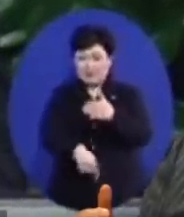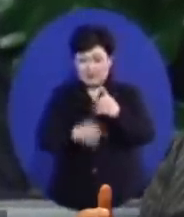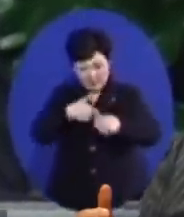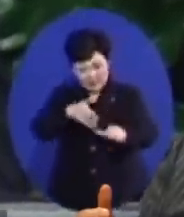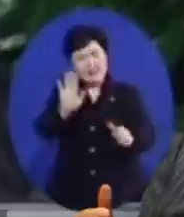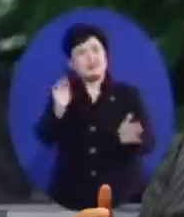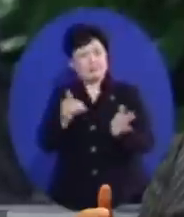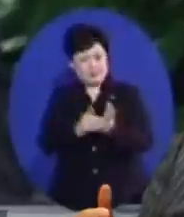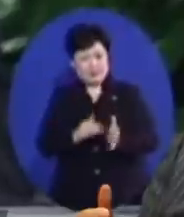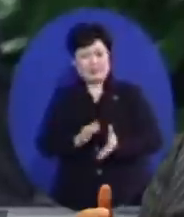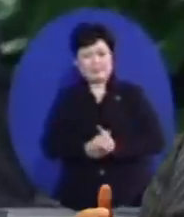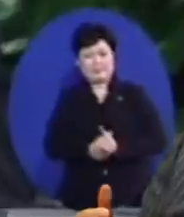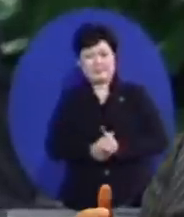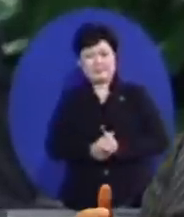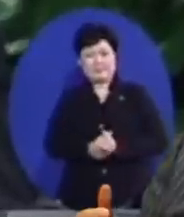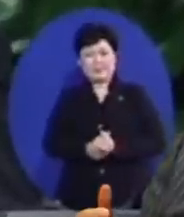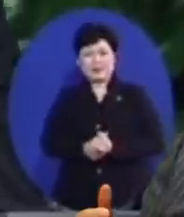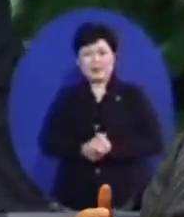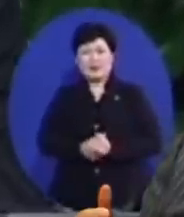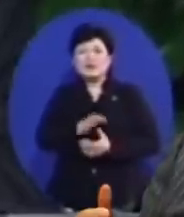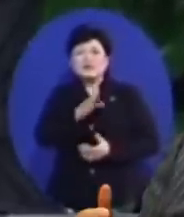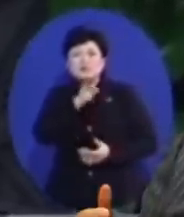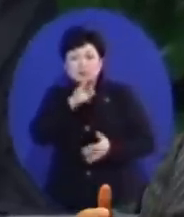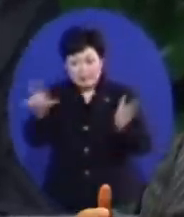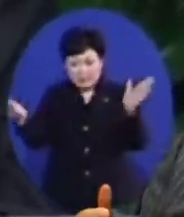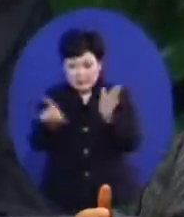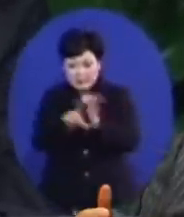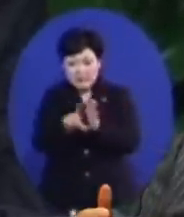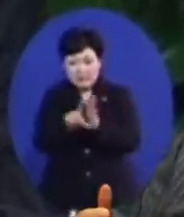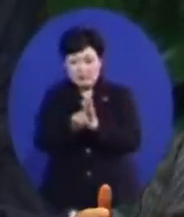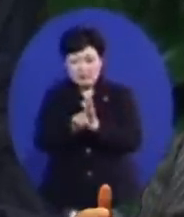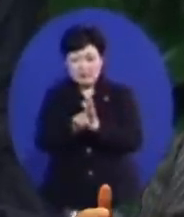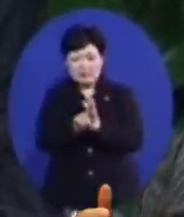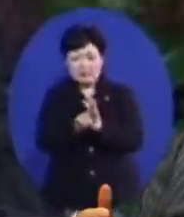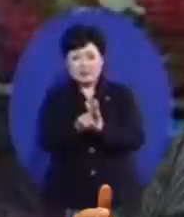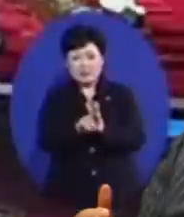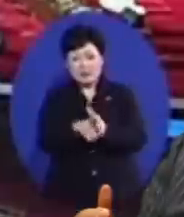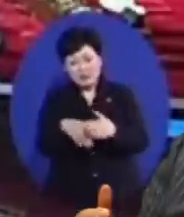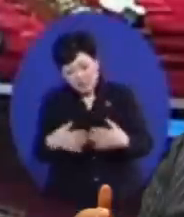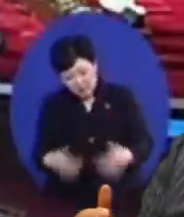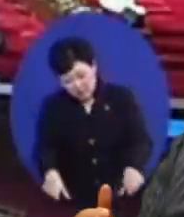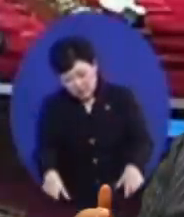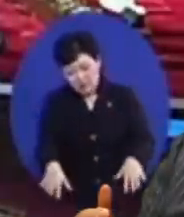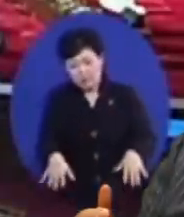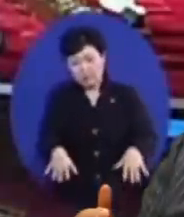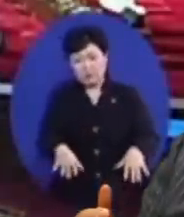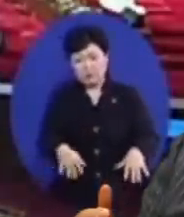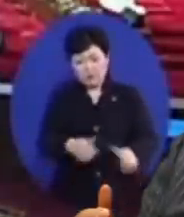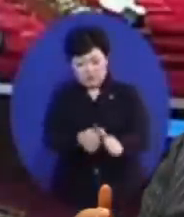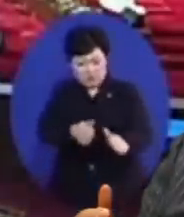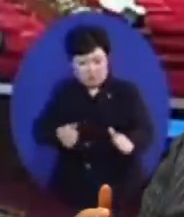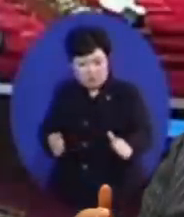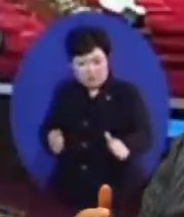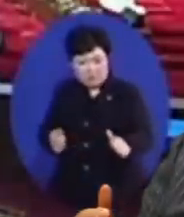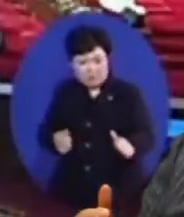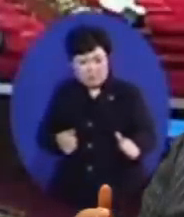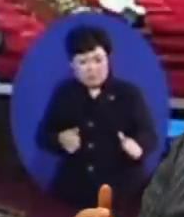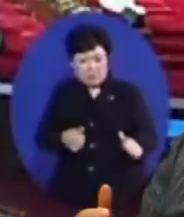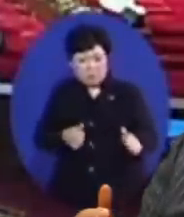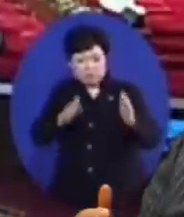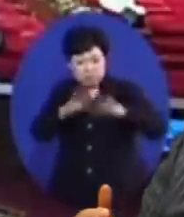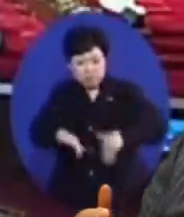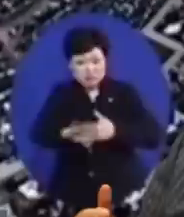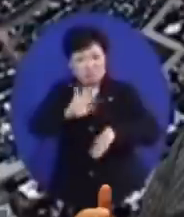것입니다. 폭풍우를 당해서 신앙이 약해지고 뒤로 물러가고 무너지는 잘못된 신앙인